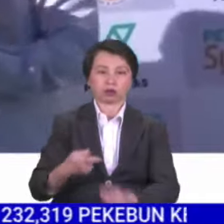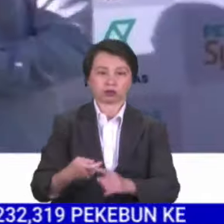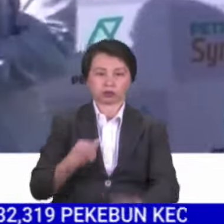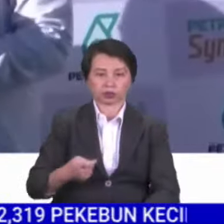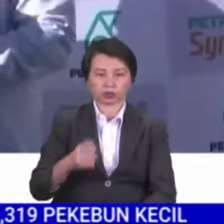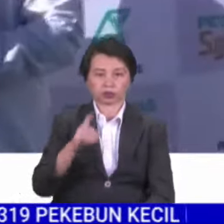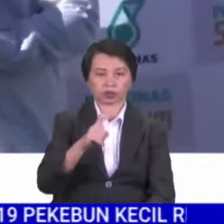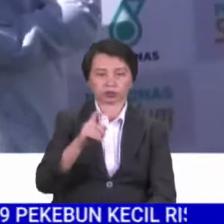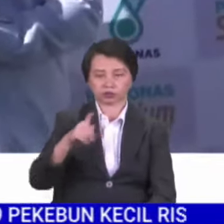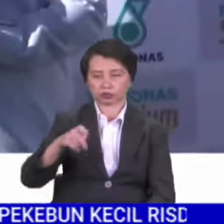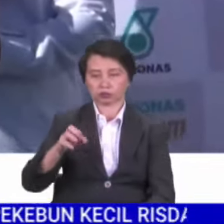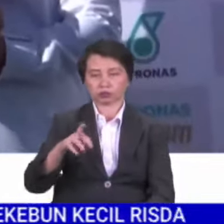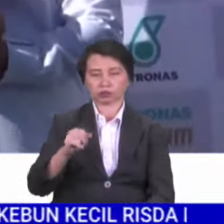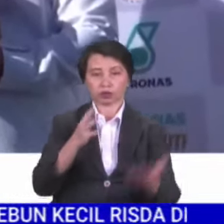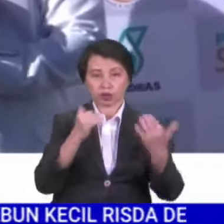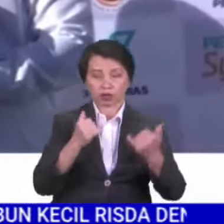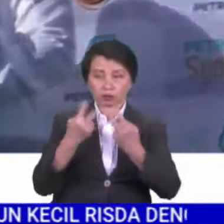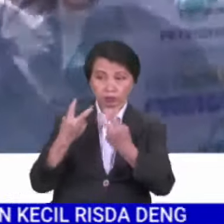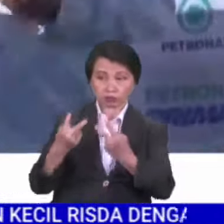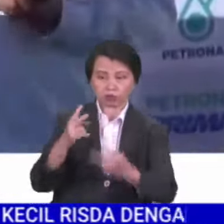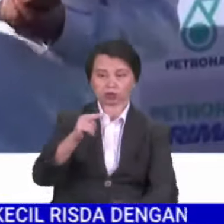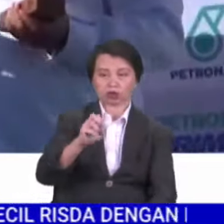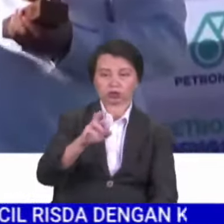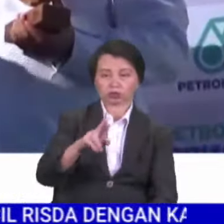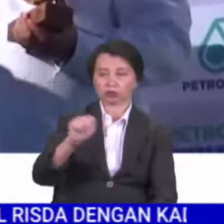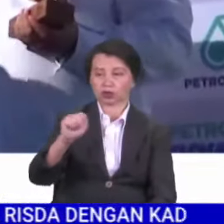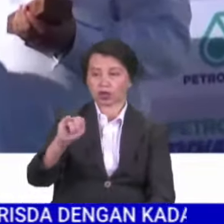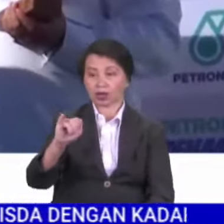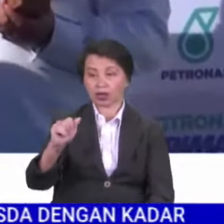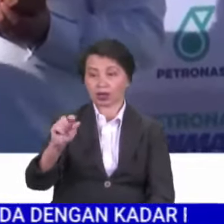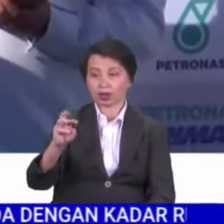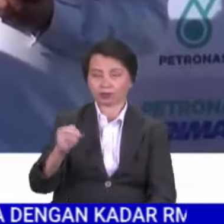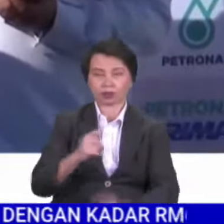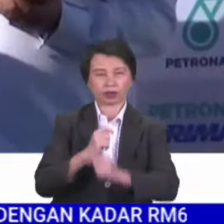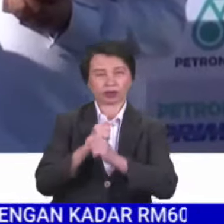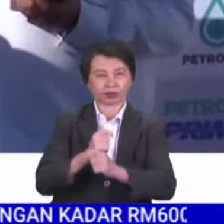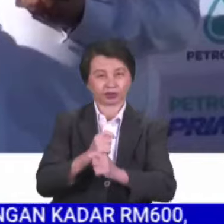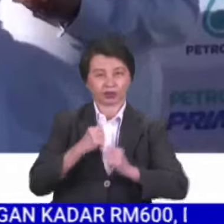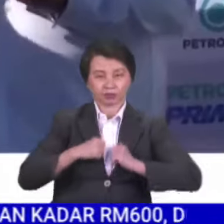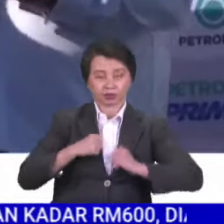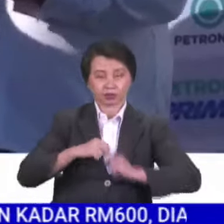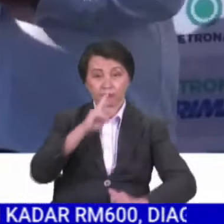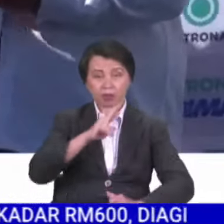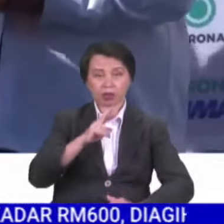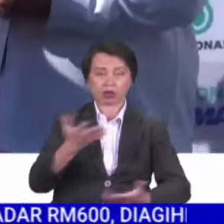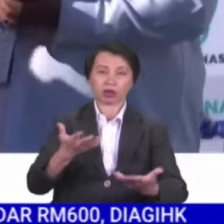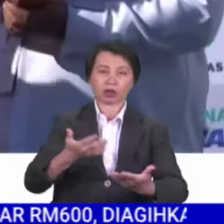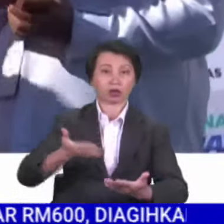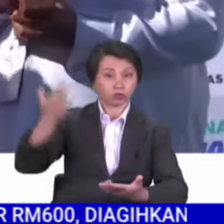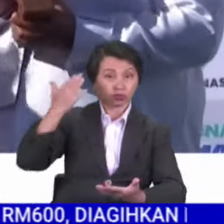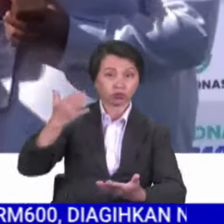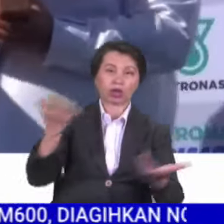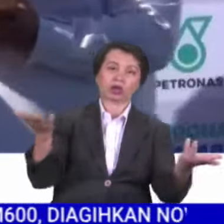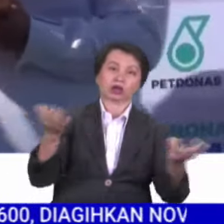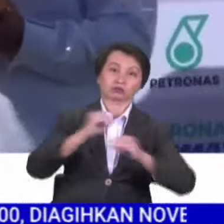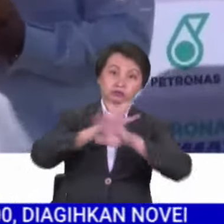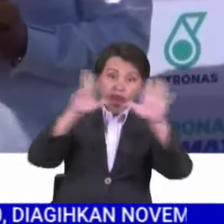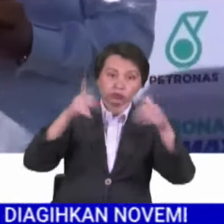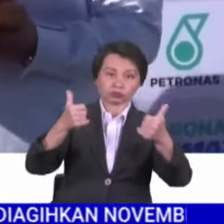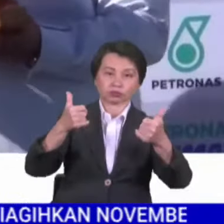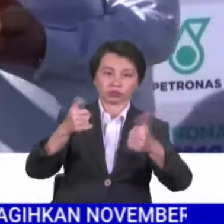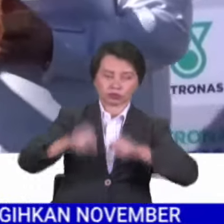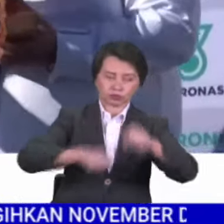Pro. Harapan untuk melihat Muhammad Nur Aiman Muhammad Zarif mempertahankan jersi merah dimenangi edisi lalu terus cerah